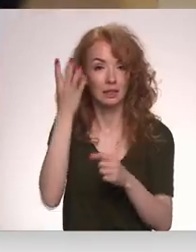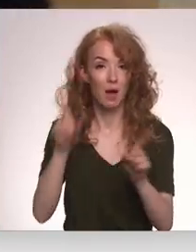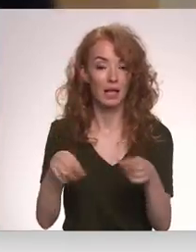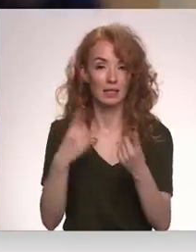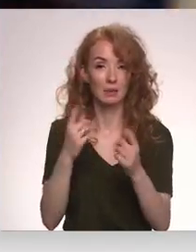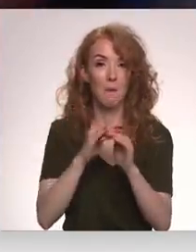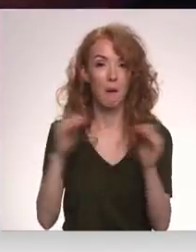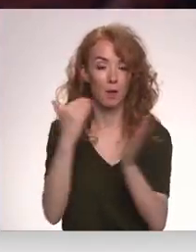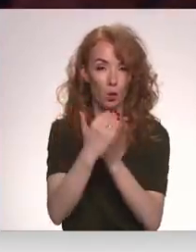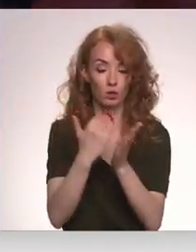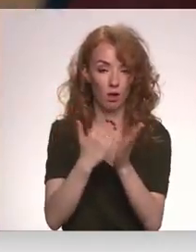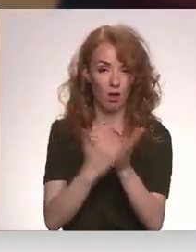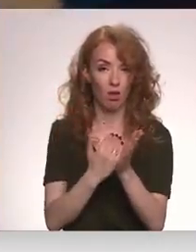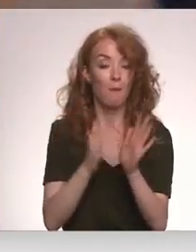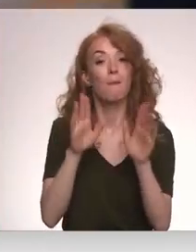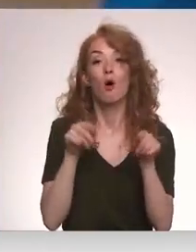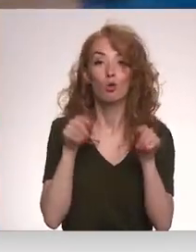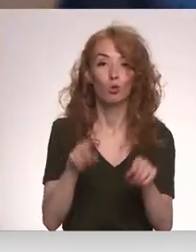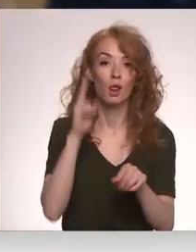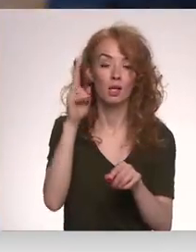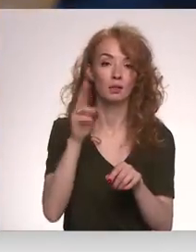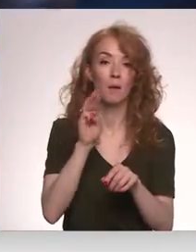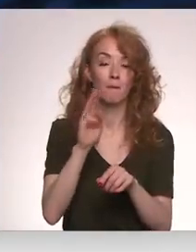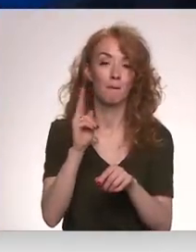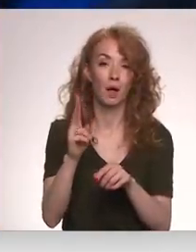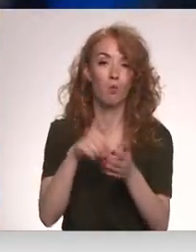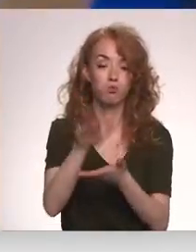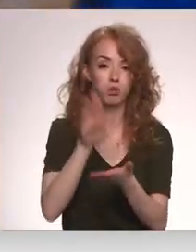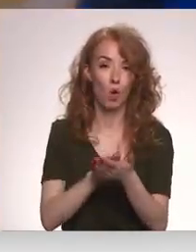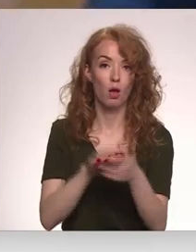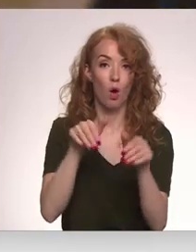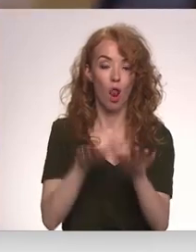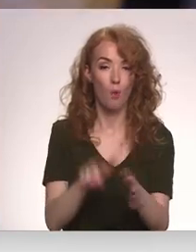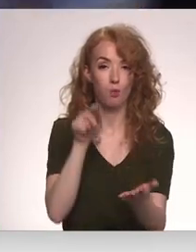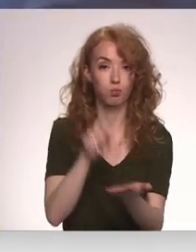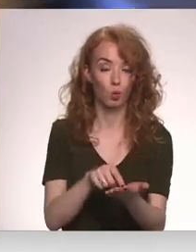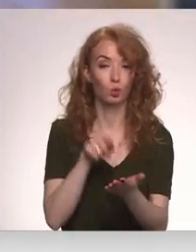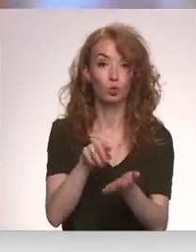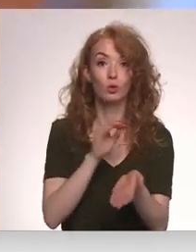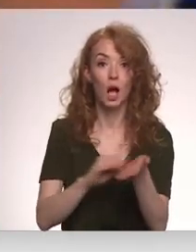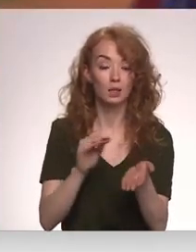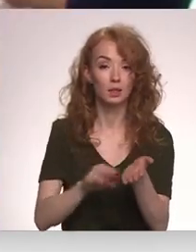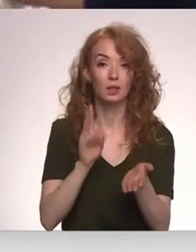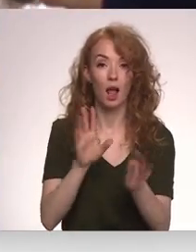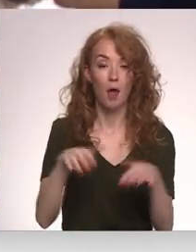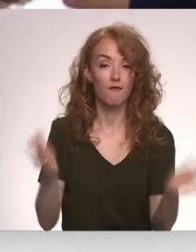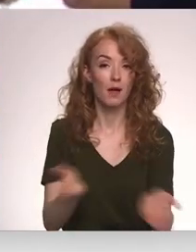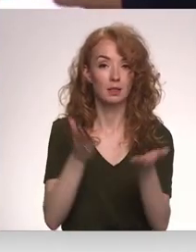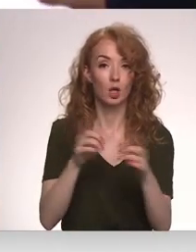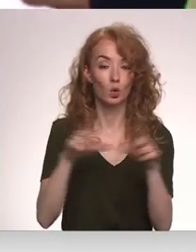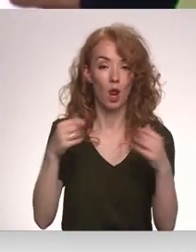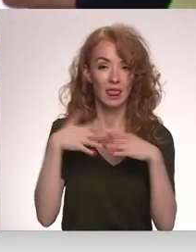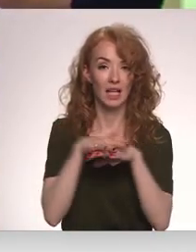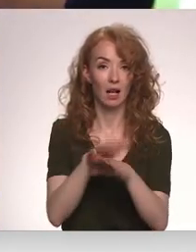attīstības pamatnostādnēm. Par to liecinot ministru kabineta protokola lēmuma punkts. Tajā ir teikts, ka, lai veicinātu skola